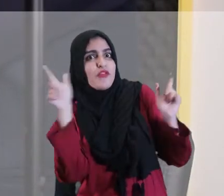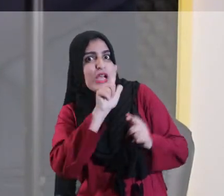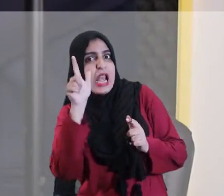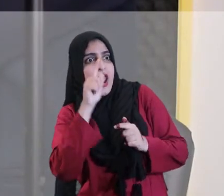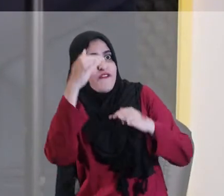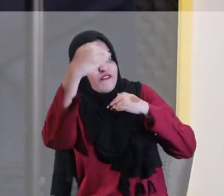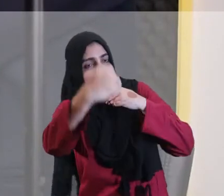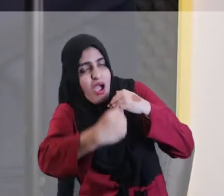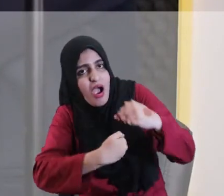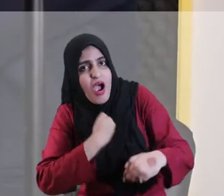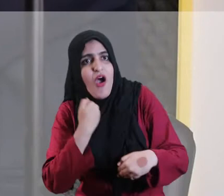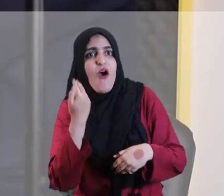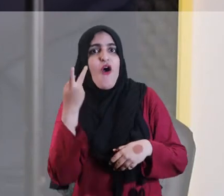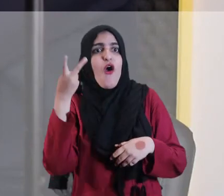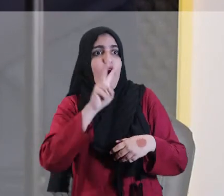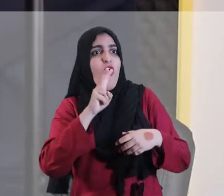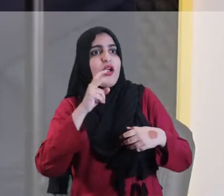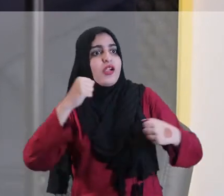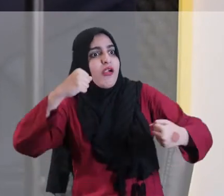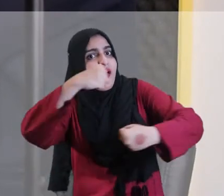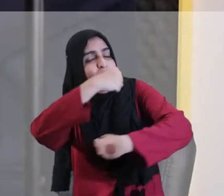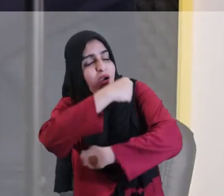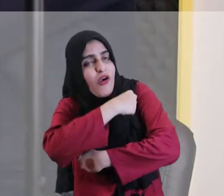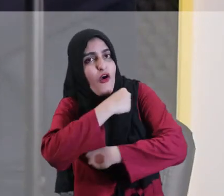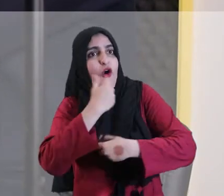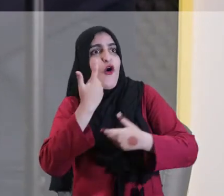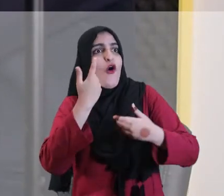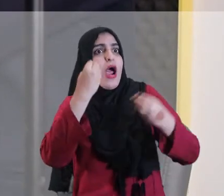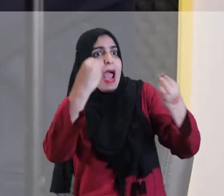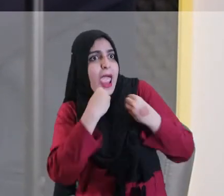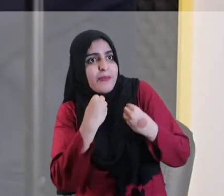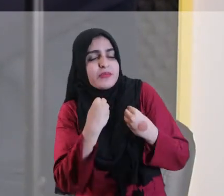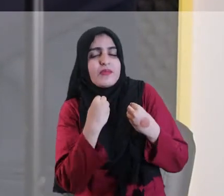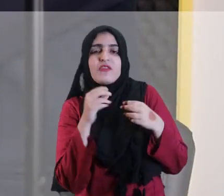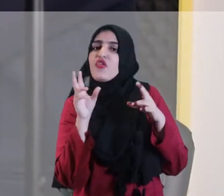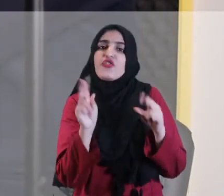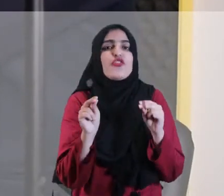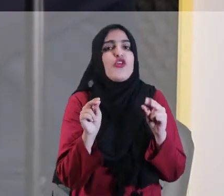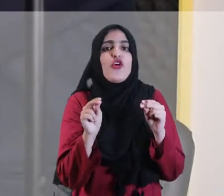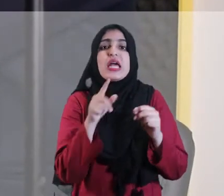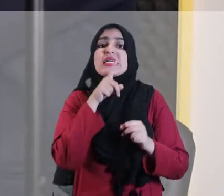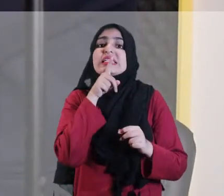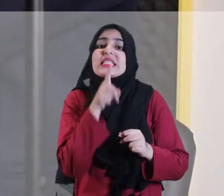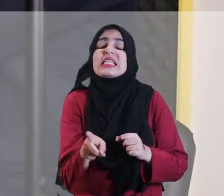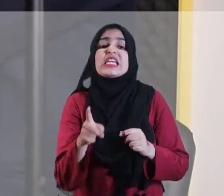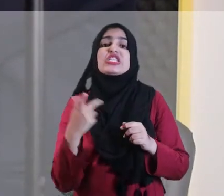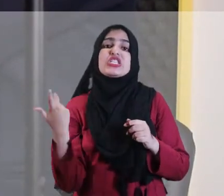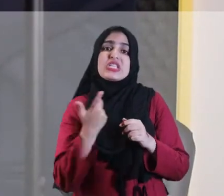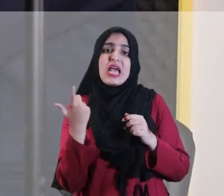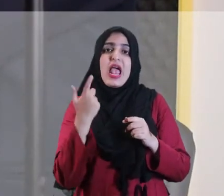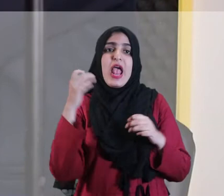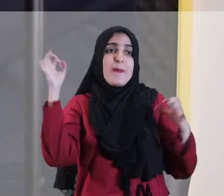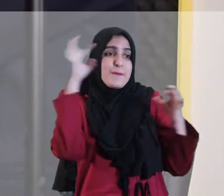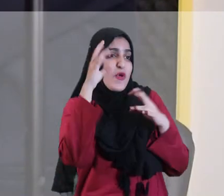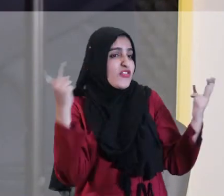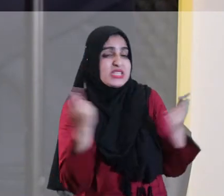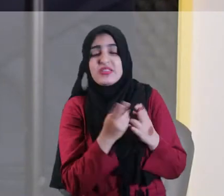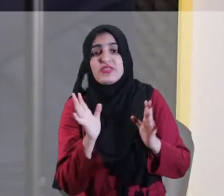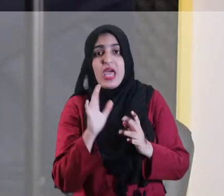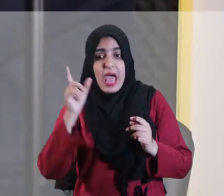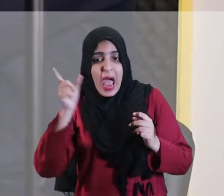डूइंग समथिंग फ्रॉम थे ग्राउंड रियलिटी चेक यह है कि आप अपने हो कोई